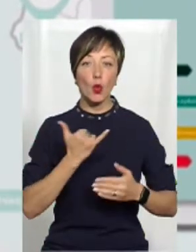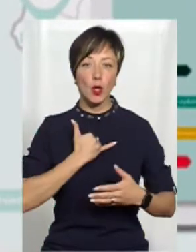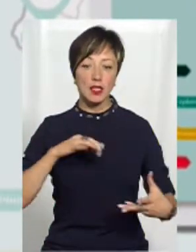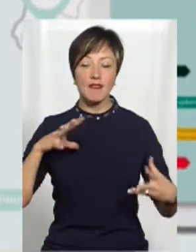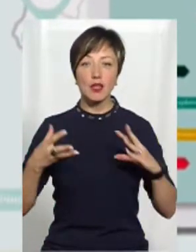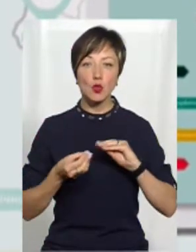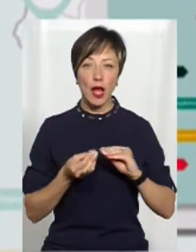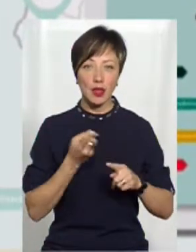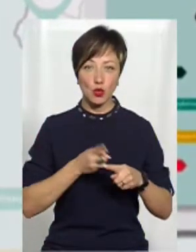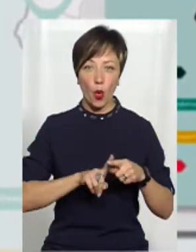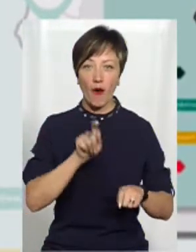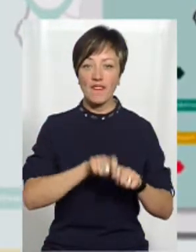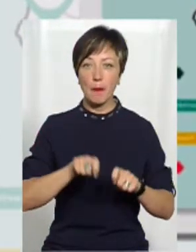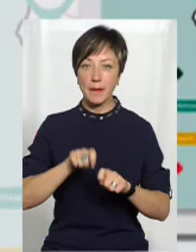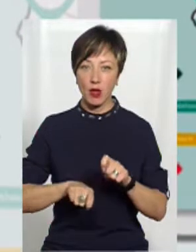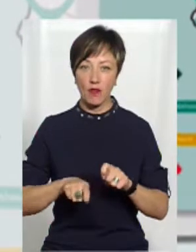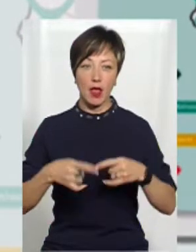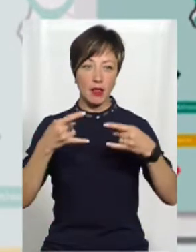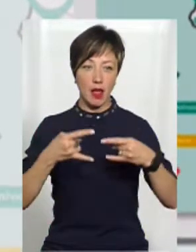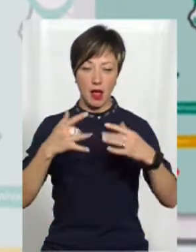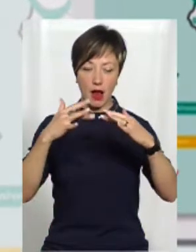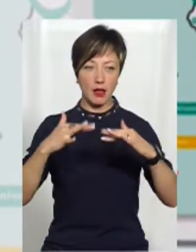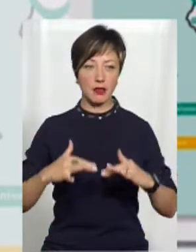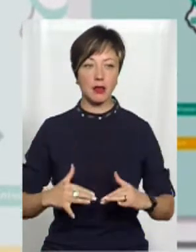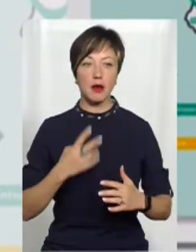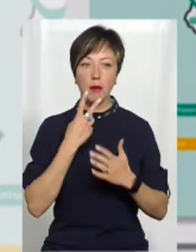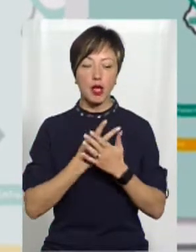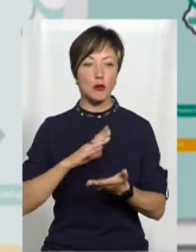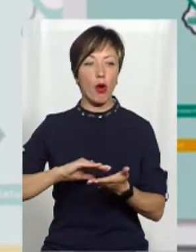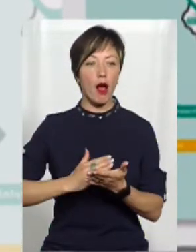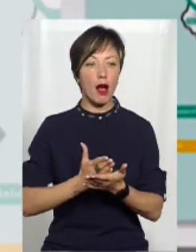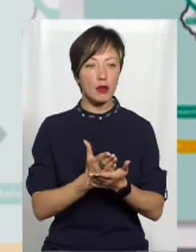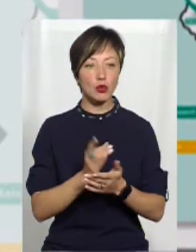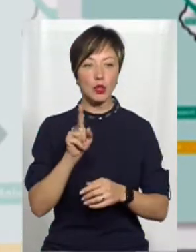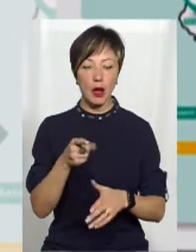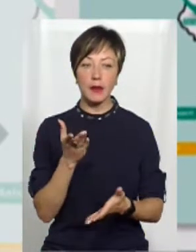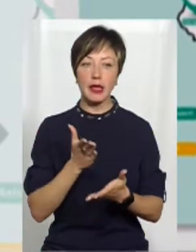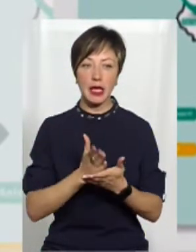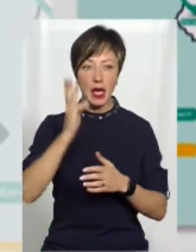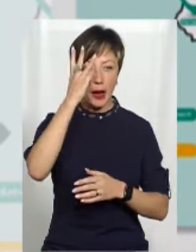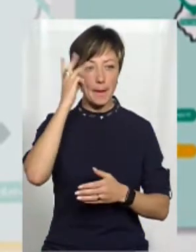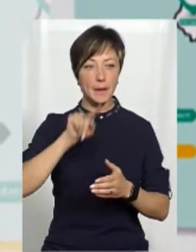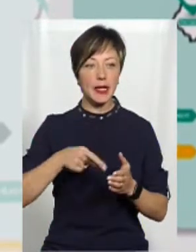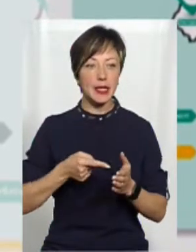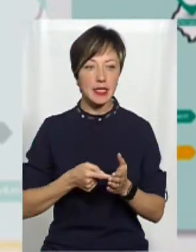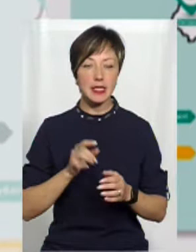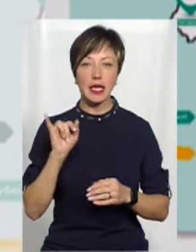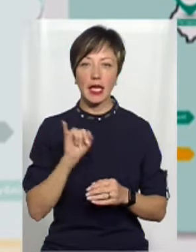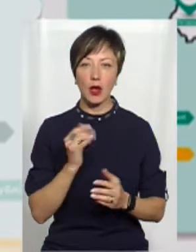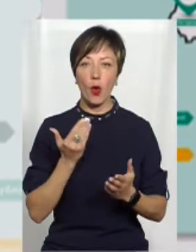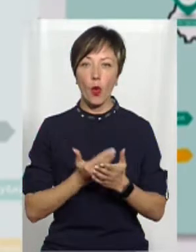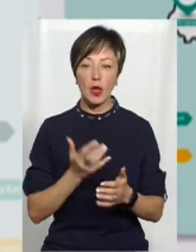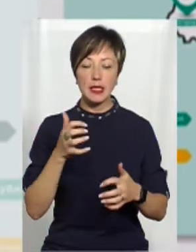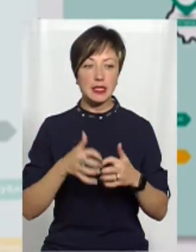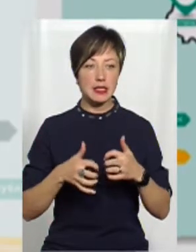цього вимірювання? На екрані ми бачимо карту, там також є Хмельницький, і от